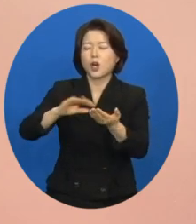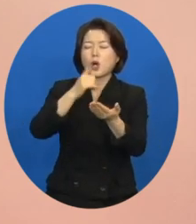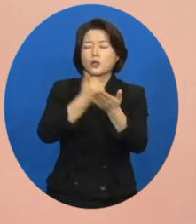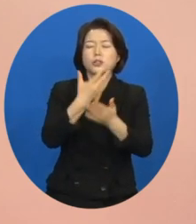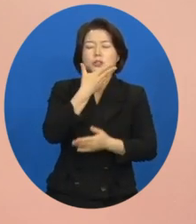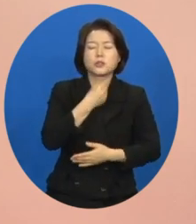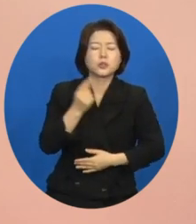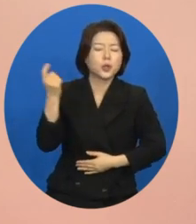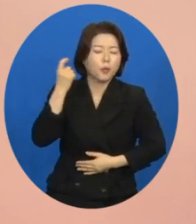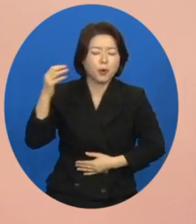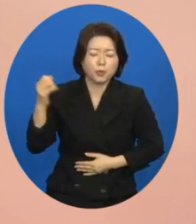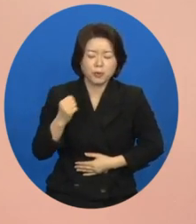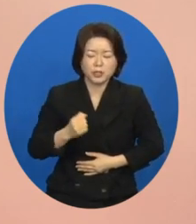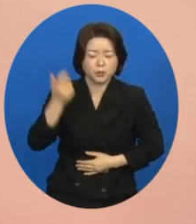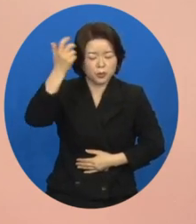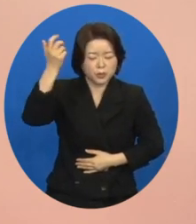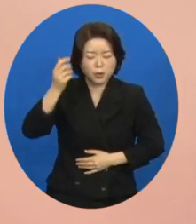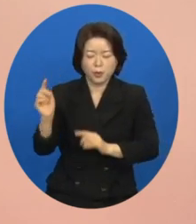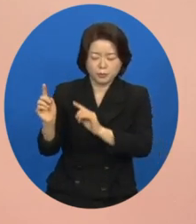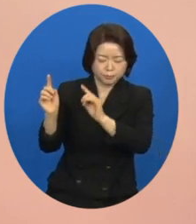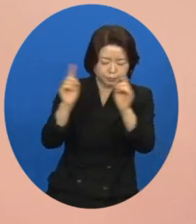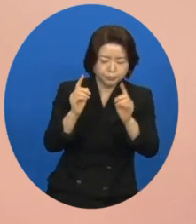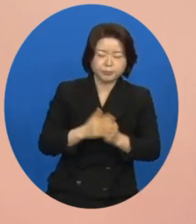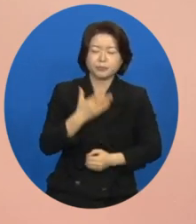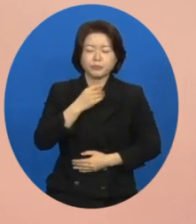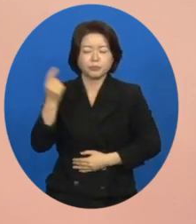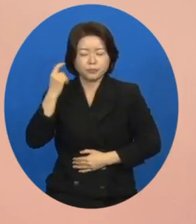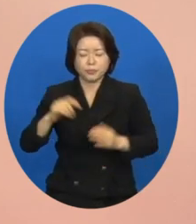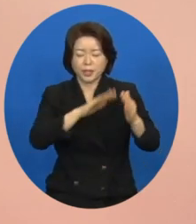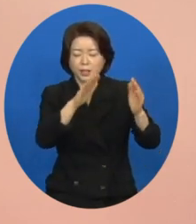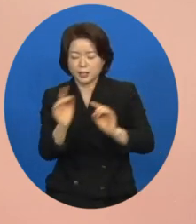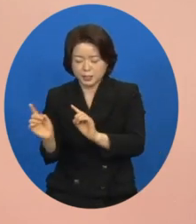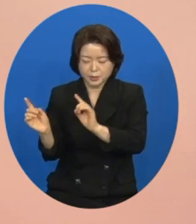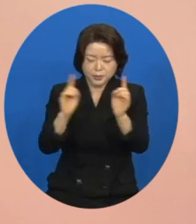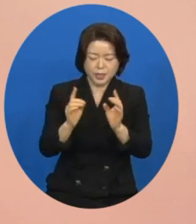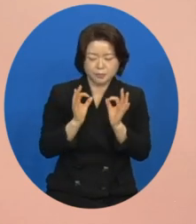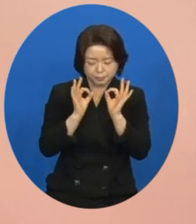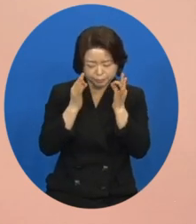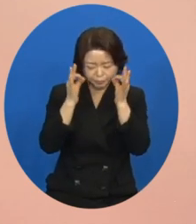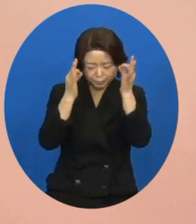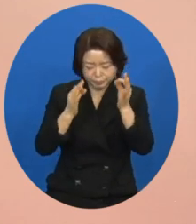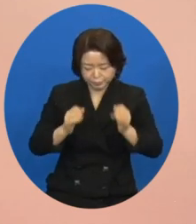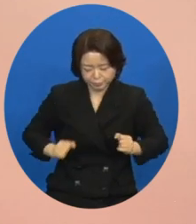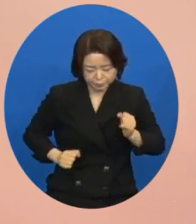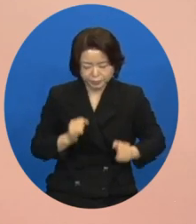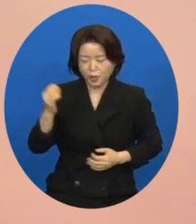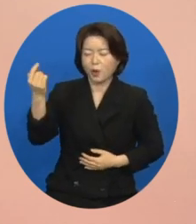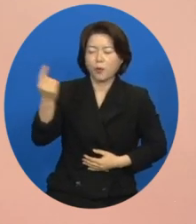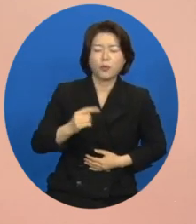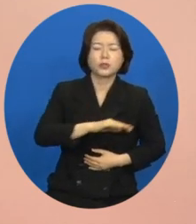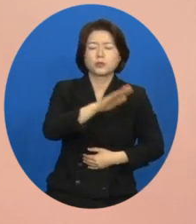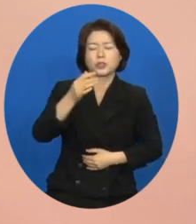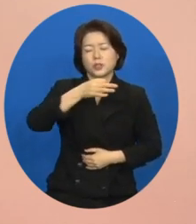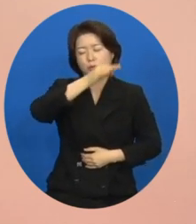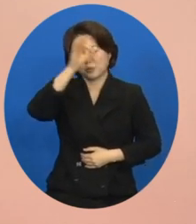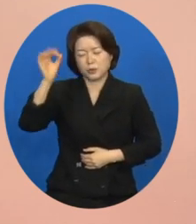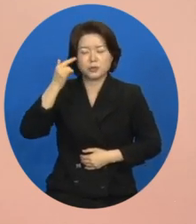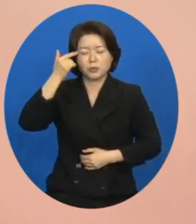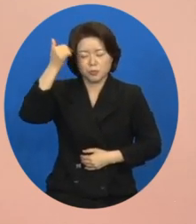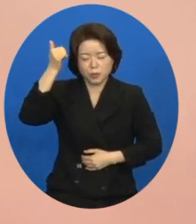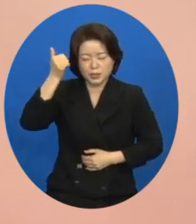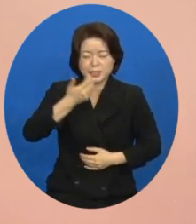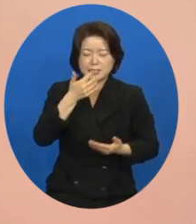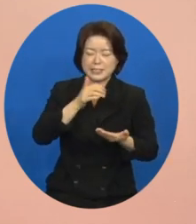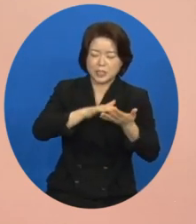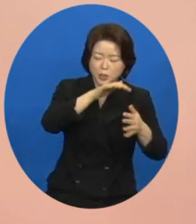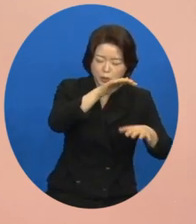복음으로 영혼을 살리고 복음으로 가정을 세우는 데 사력을 다해 달려오신 우리 유기성 목사님,